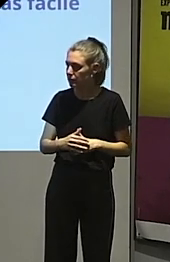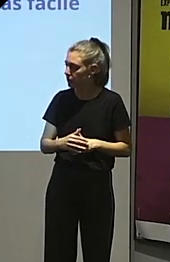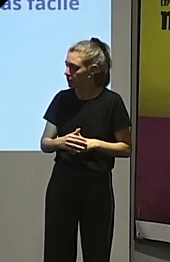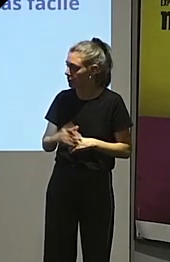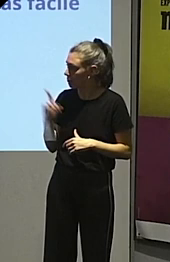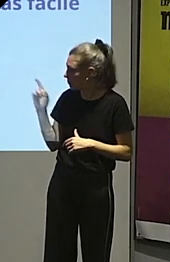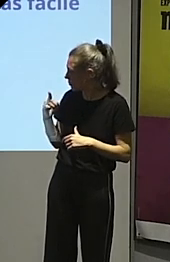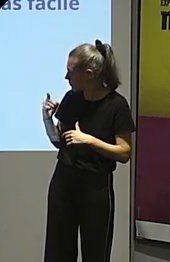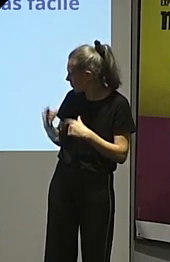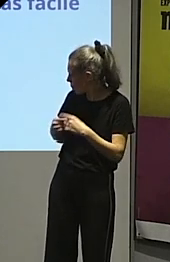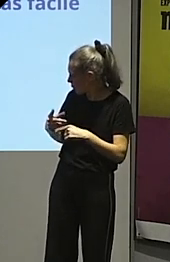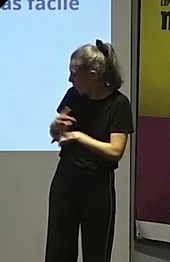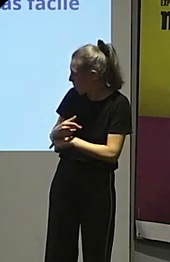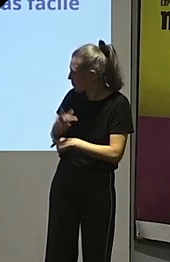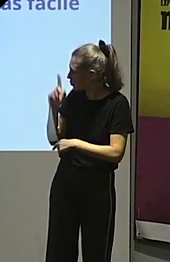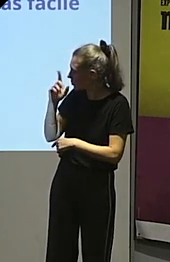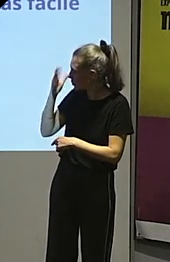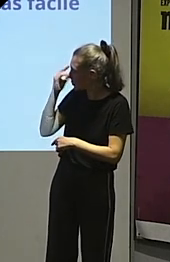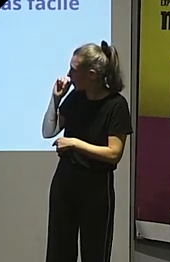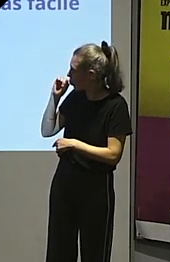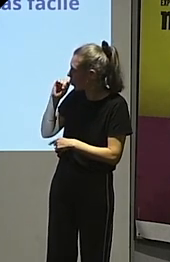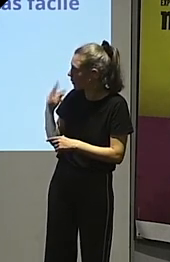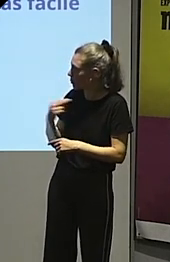En cours de la vidéo, j'imagine. Je ne sais pas si c'est.